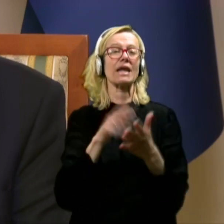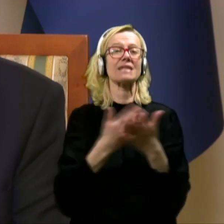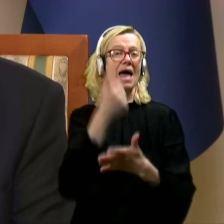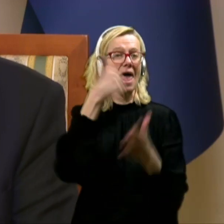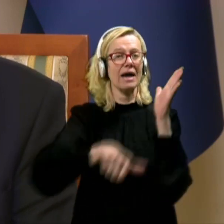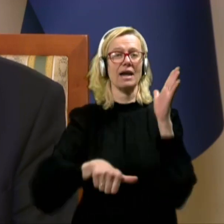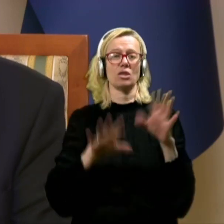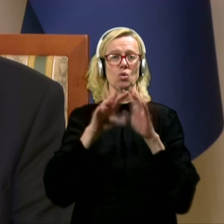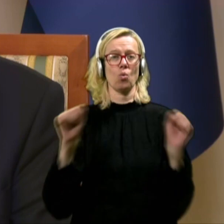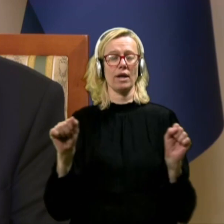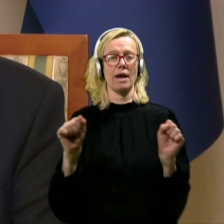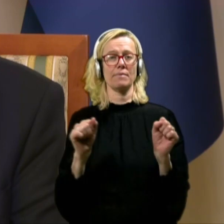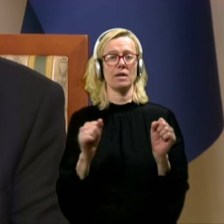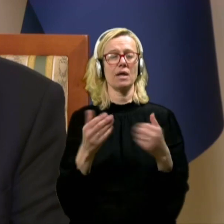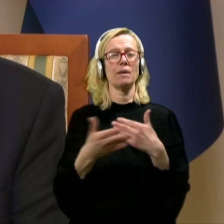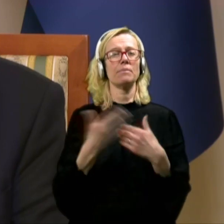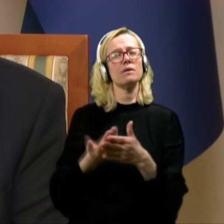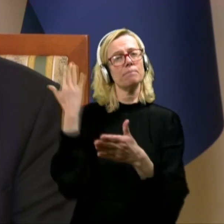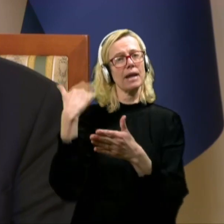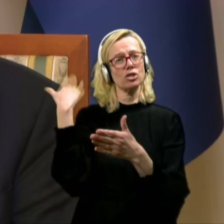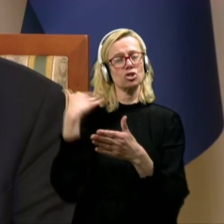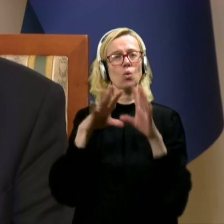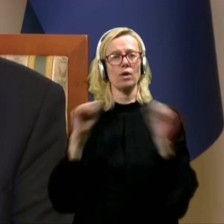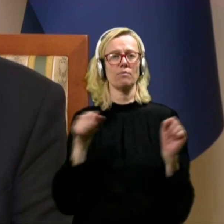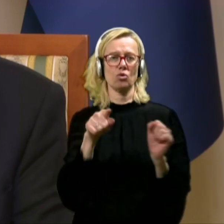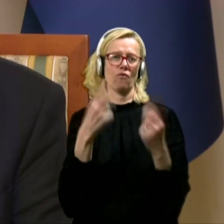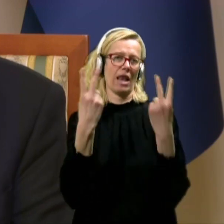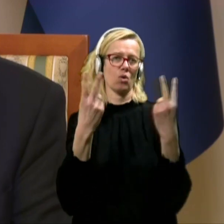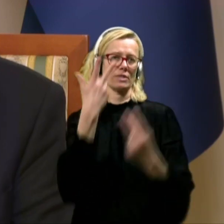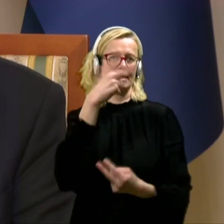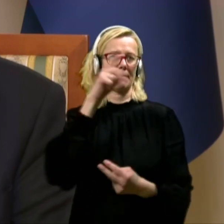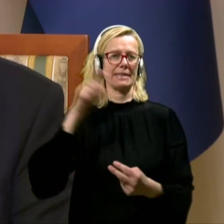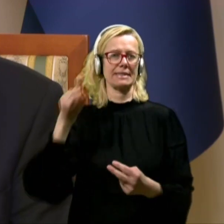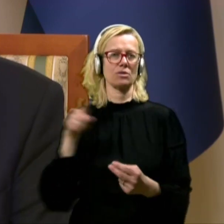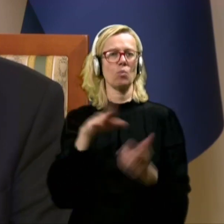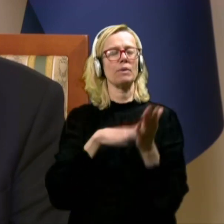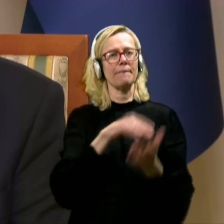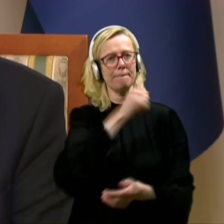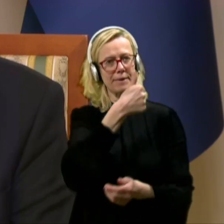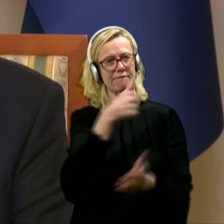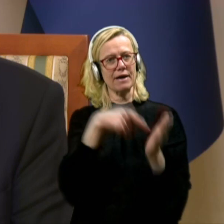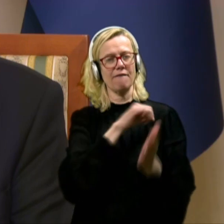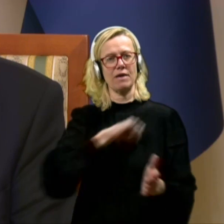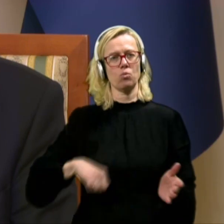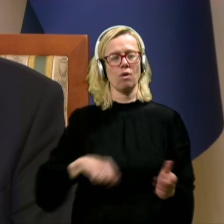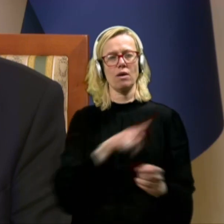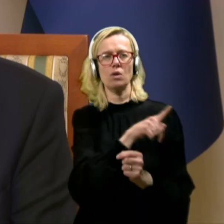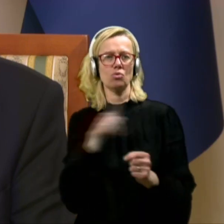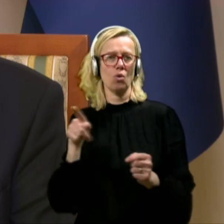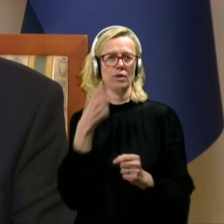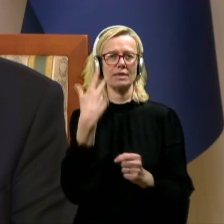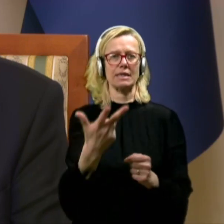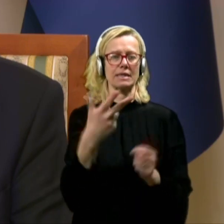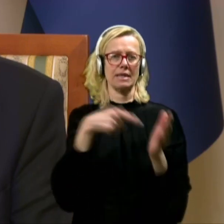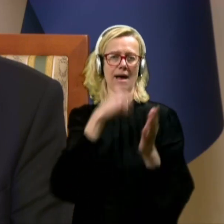ukrep, pri vseh prejšnjih ukrepih pa gre za veljavnost 3 mesecev, se pravi od 1. februarja do